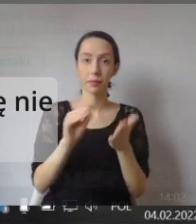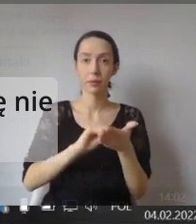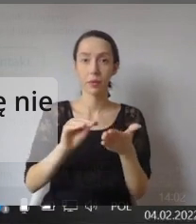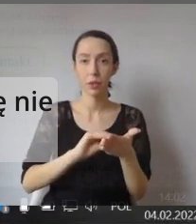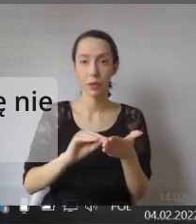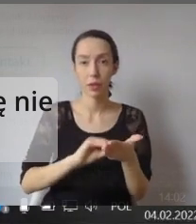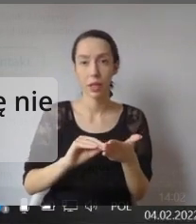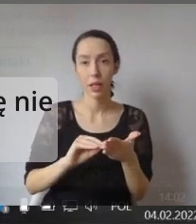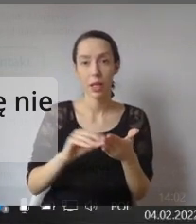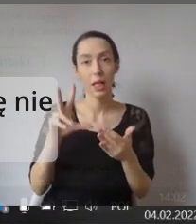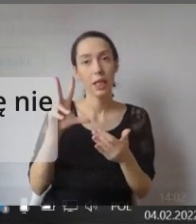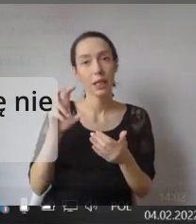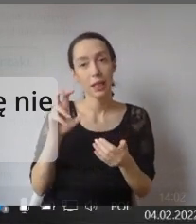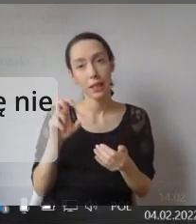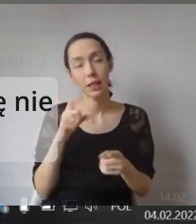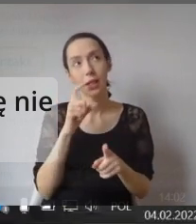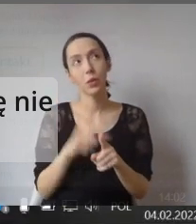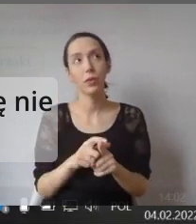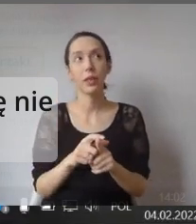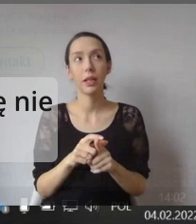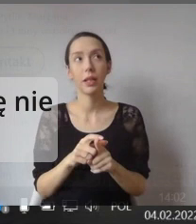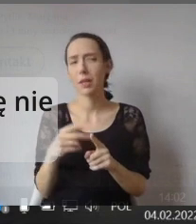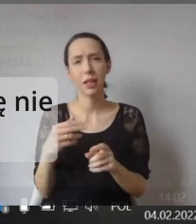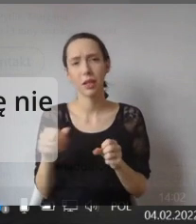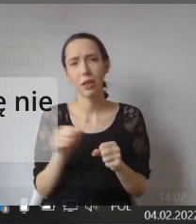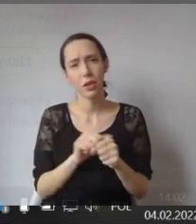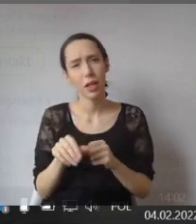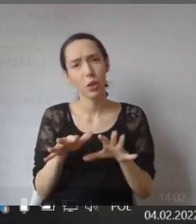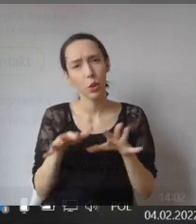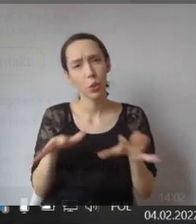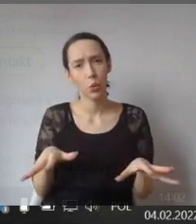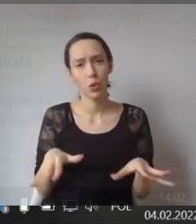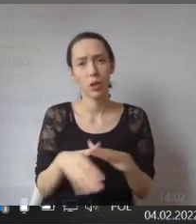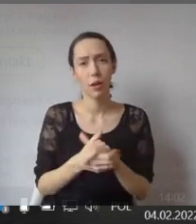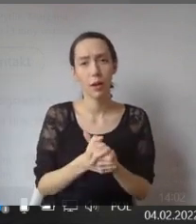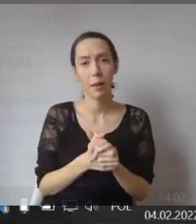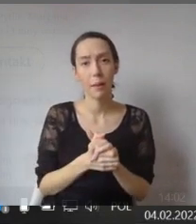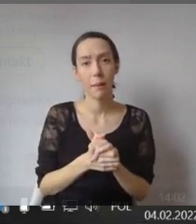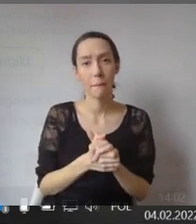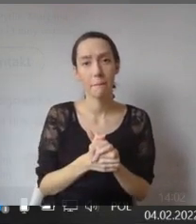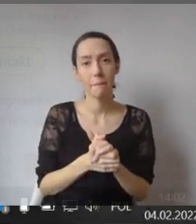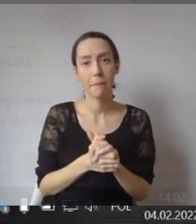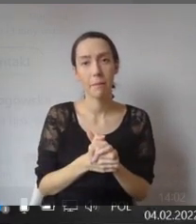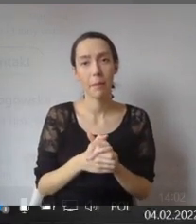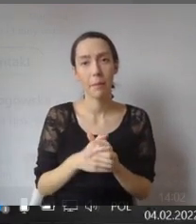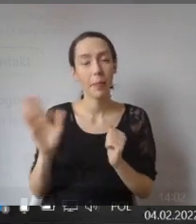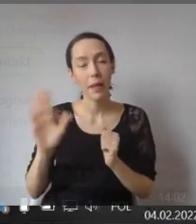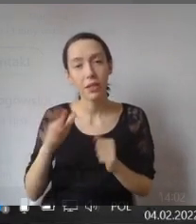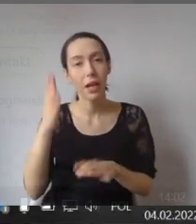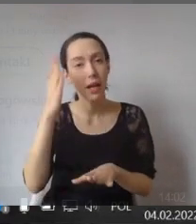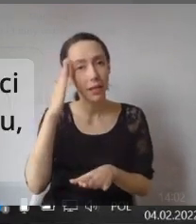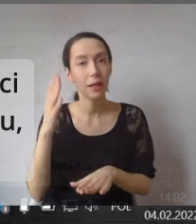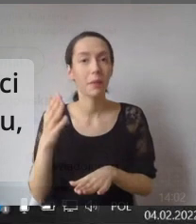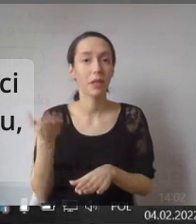300 słów, co tak naprawdę nie jest dużą ilością. Także warto napisać coś w stylu: cześć, znamy się z